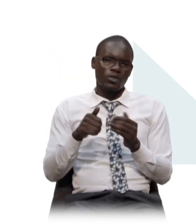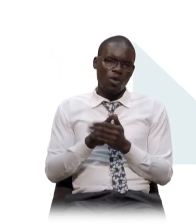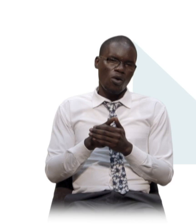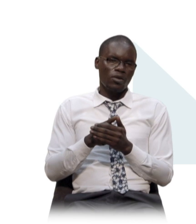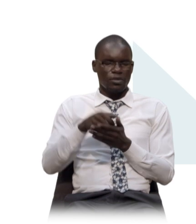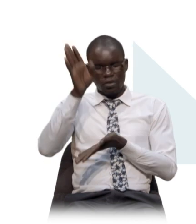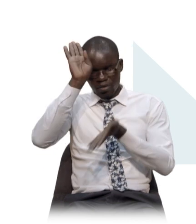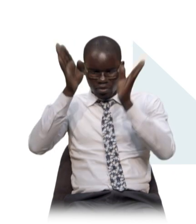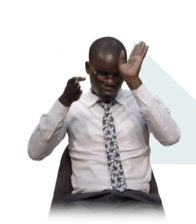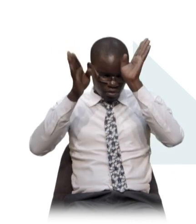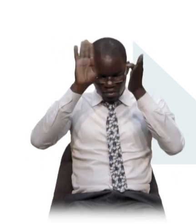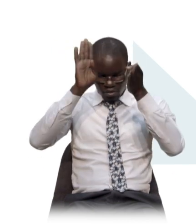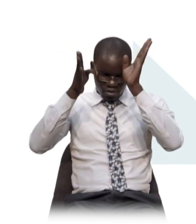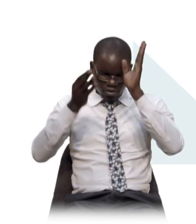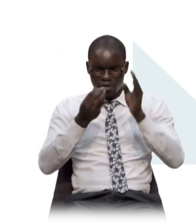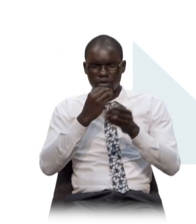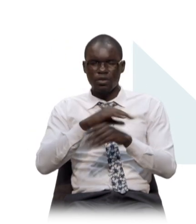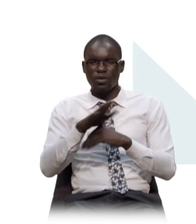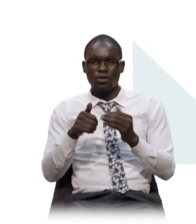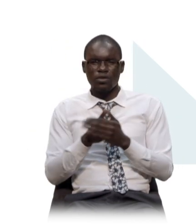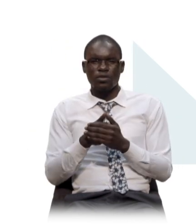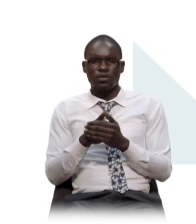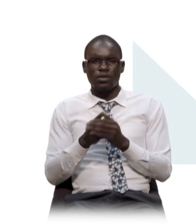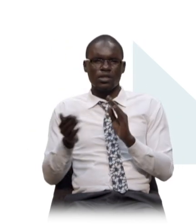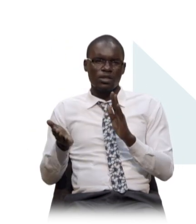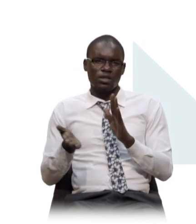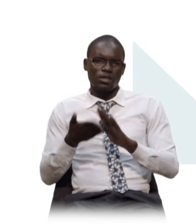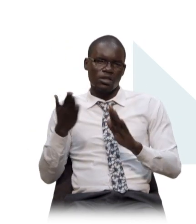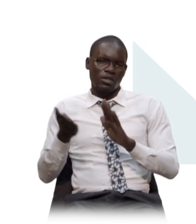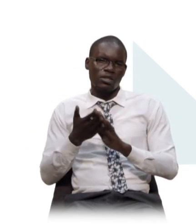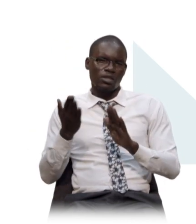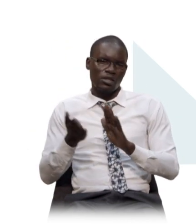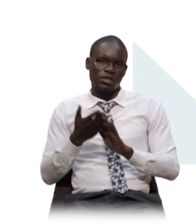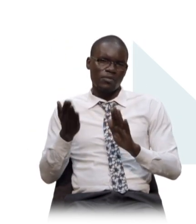waliokuwa wakilishwa karibu nao. Mara waseba